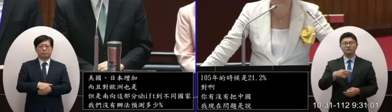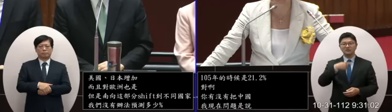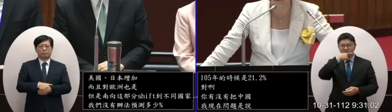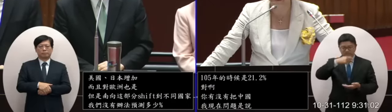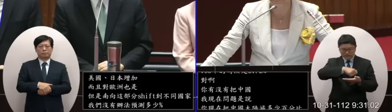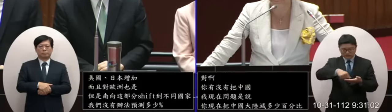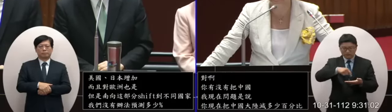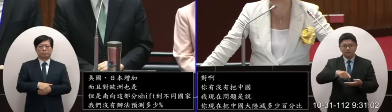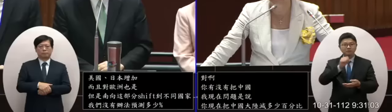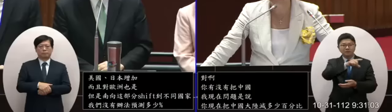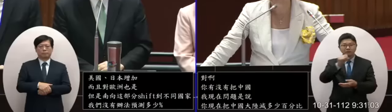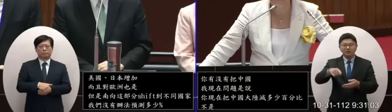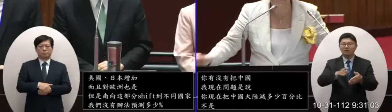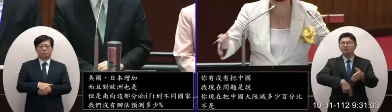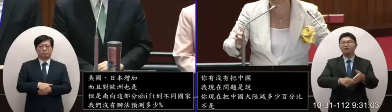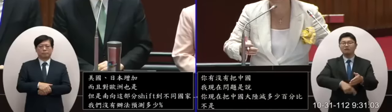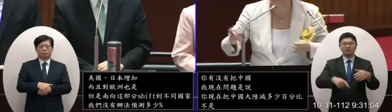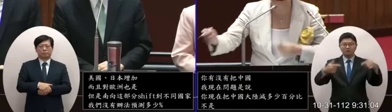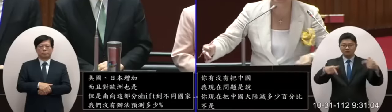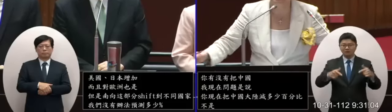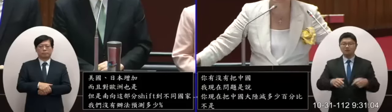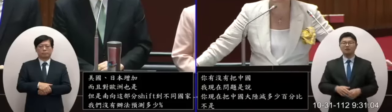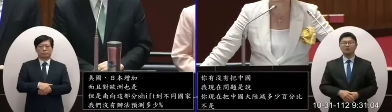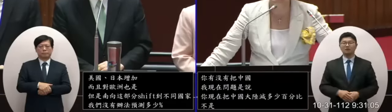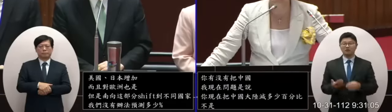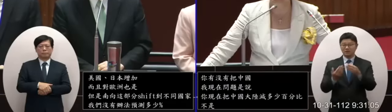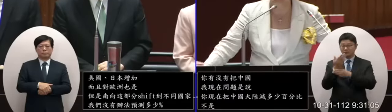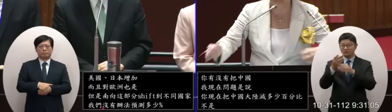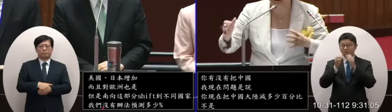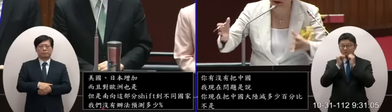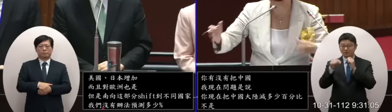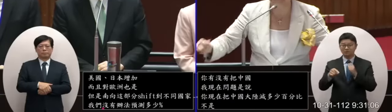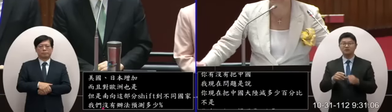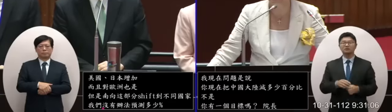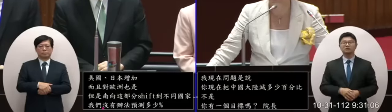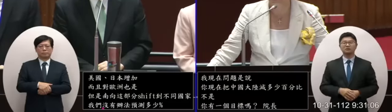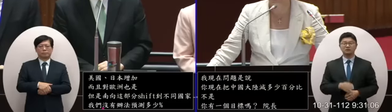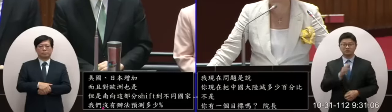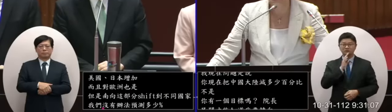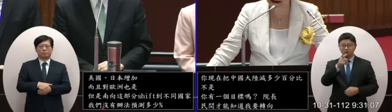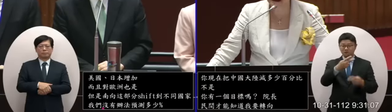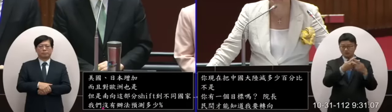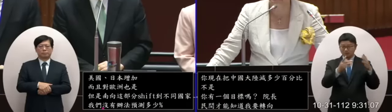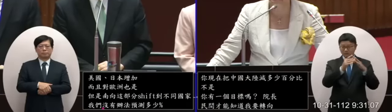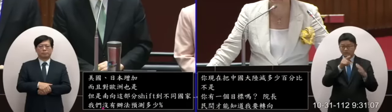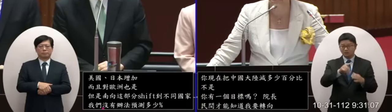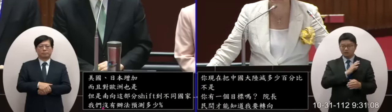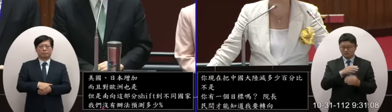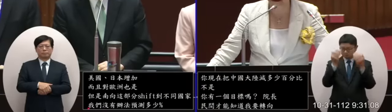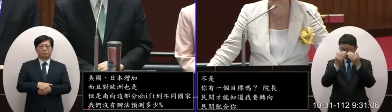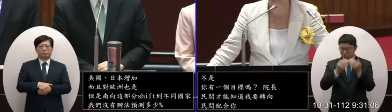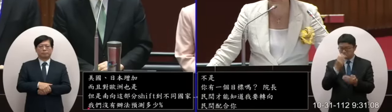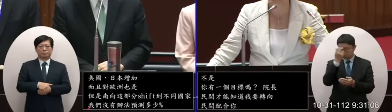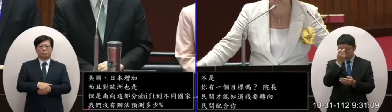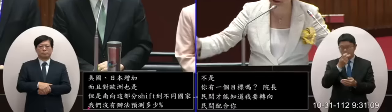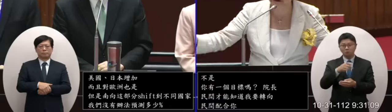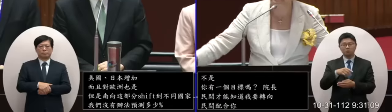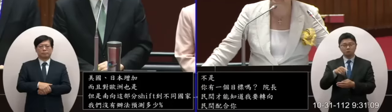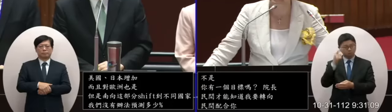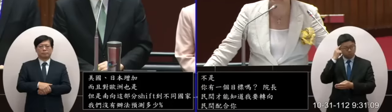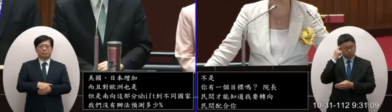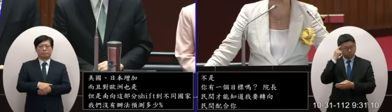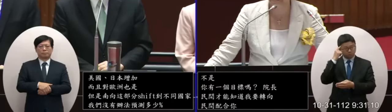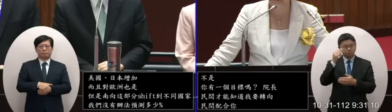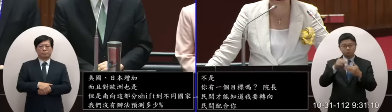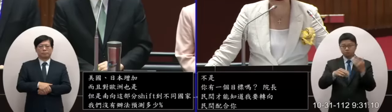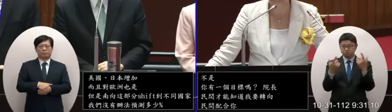或去买了，它不是这样子的，它的产品是要经过客户去 qualify 的，去验证合格才卖得出去，那是需要